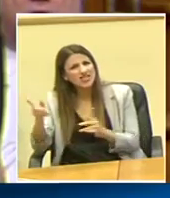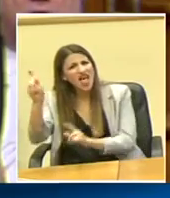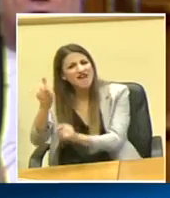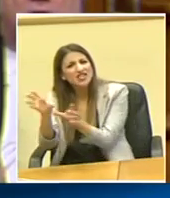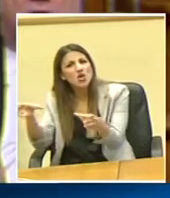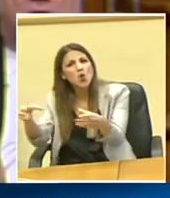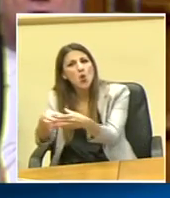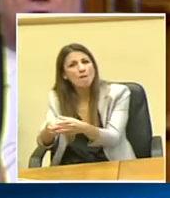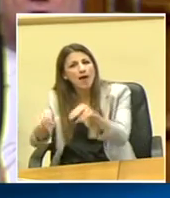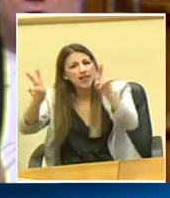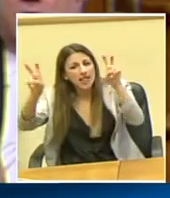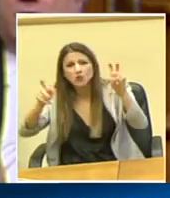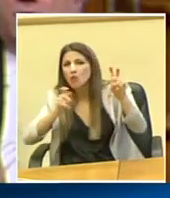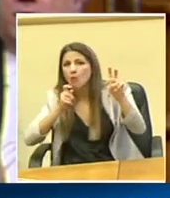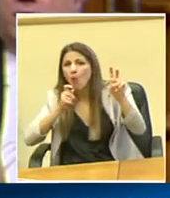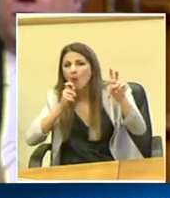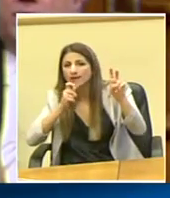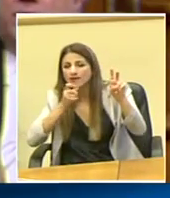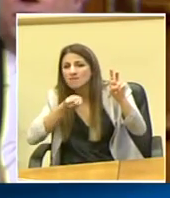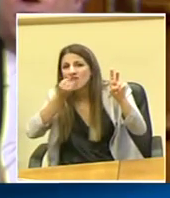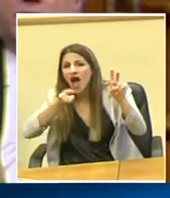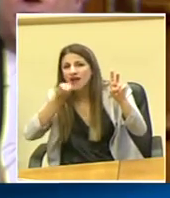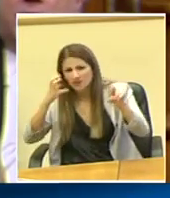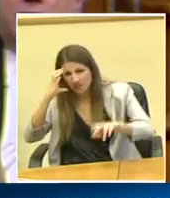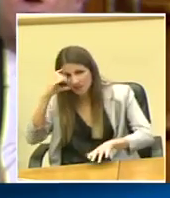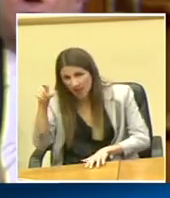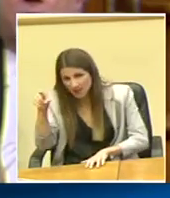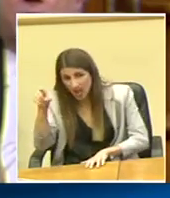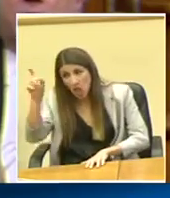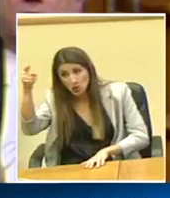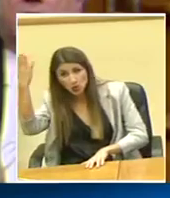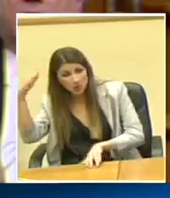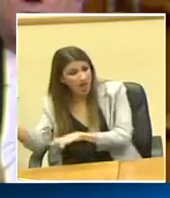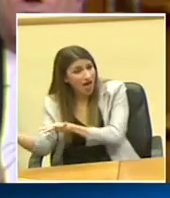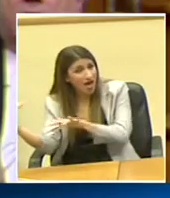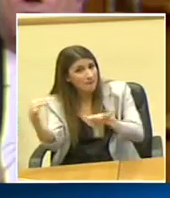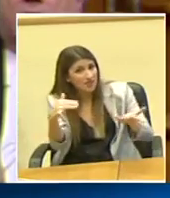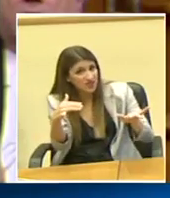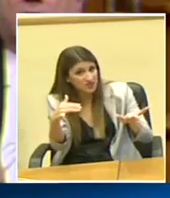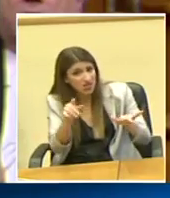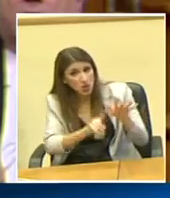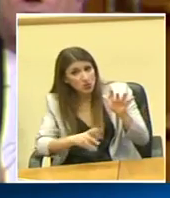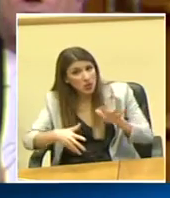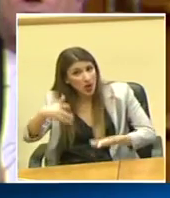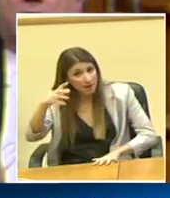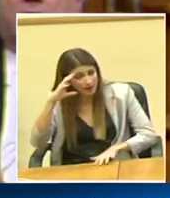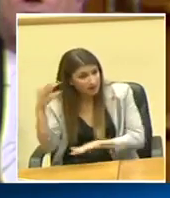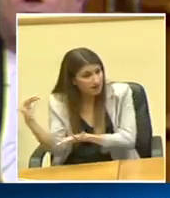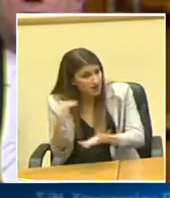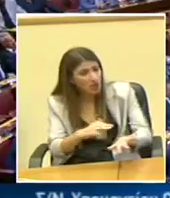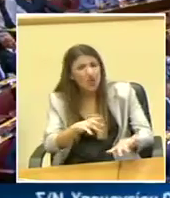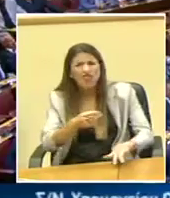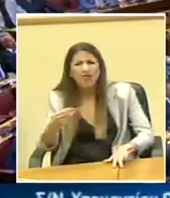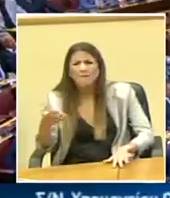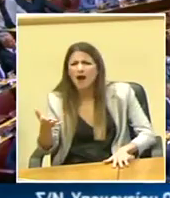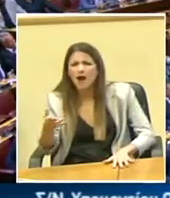λησαλέα επιτίθετο και στους δύο, τότε πρωθυπουργός ο Ανδρέας Παπανδρέου και πρόεδρος της Δημοκρατίας ο Κωνσταντίνος Καραμαλής, για το θέμα